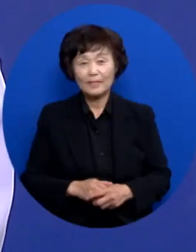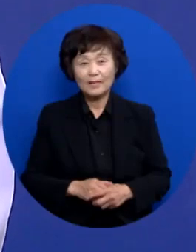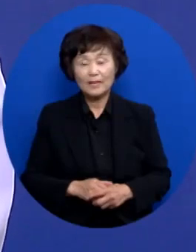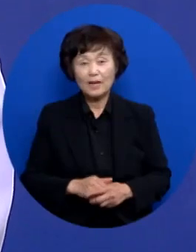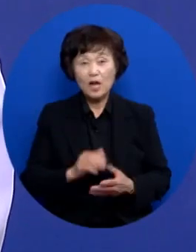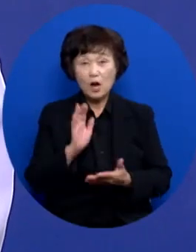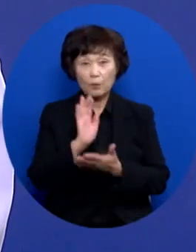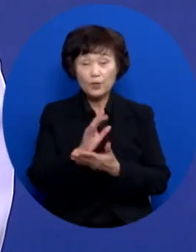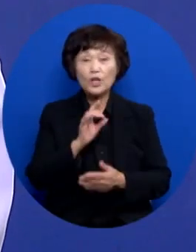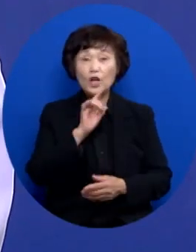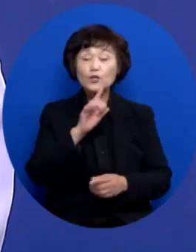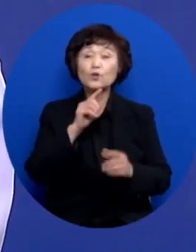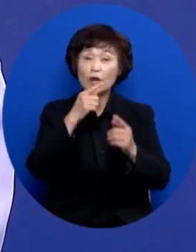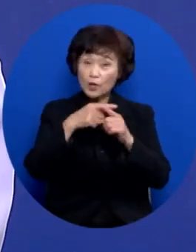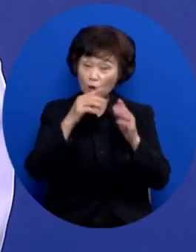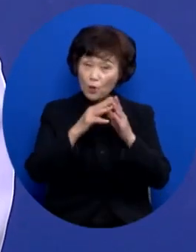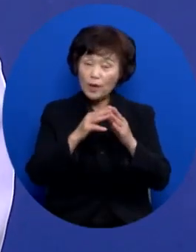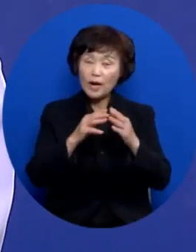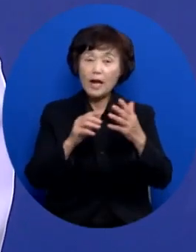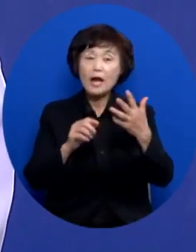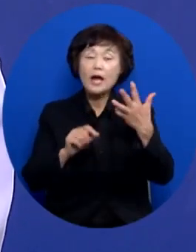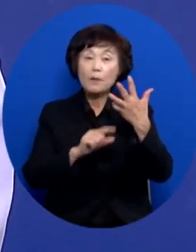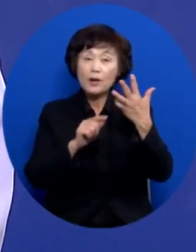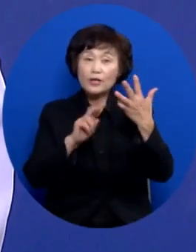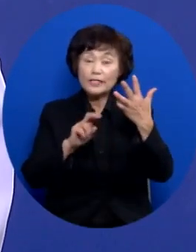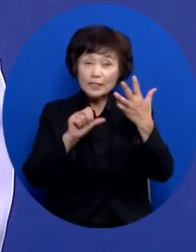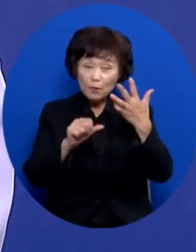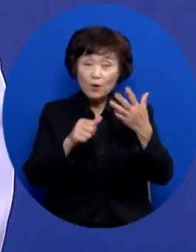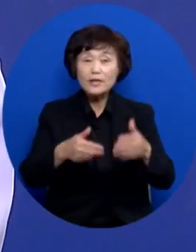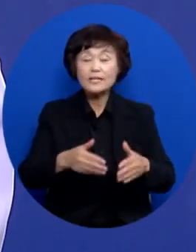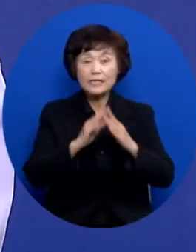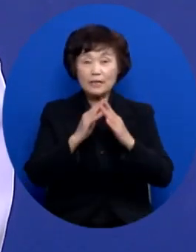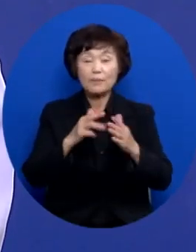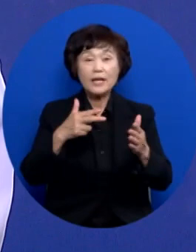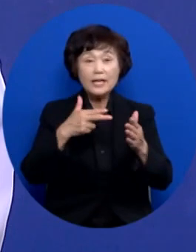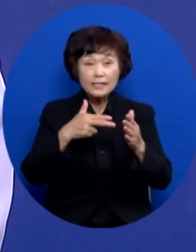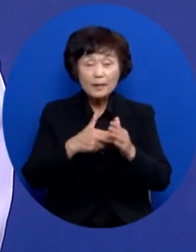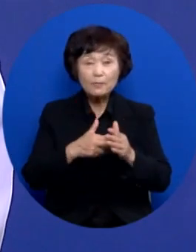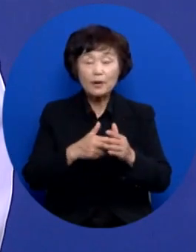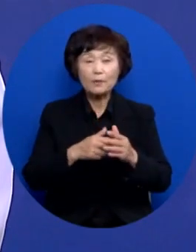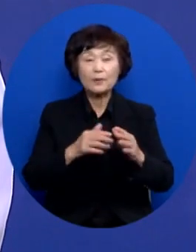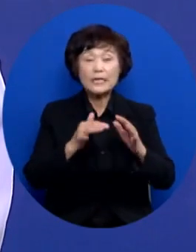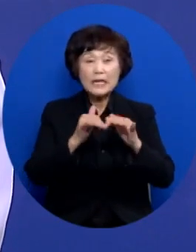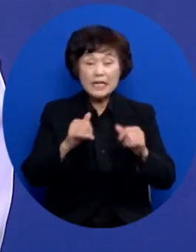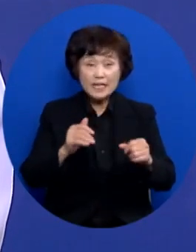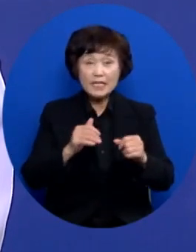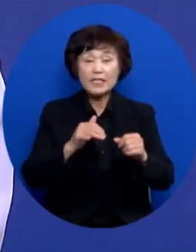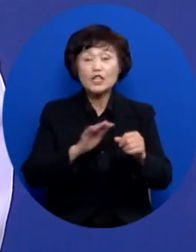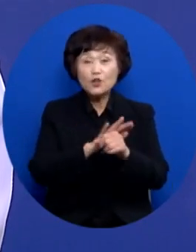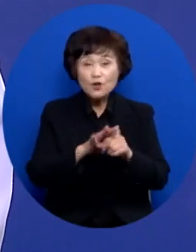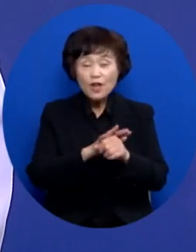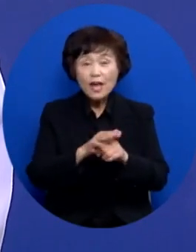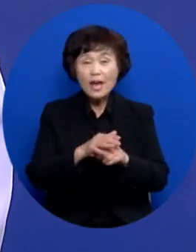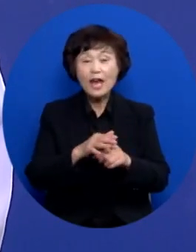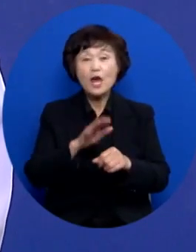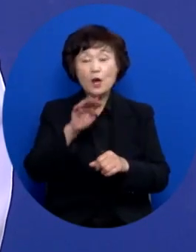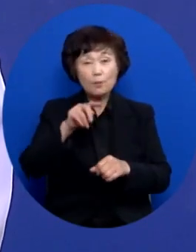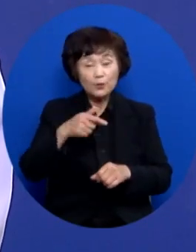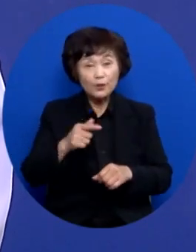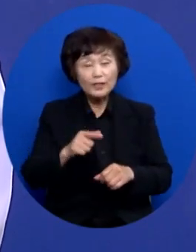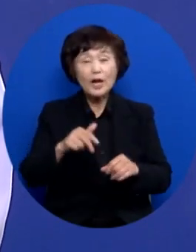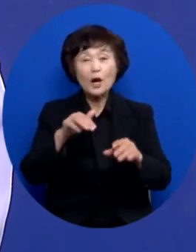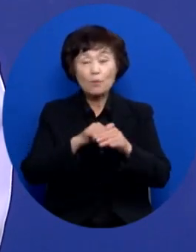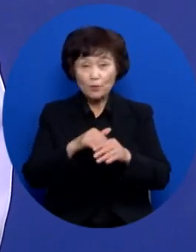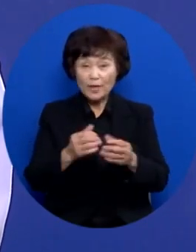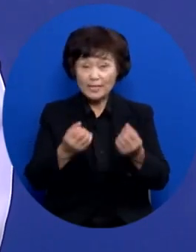분당 중앙교회가 지난 8월 25일 설립한 재단법인 인류의 실천 분중 문화재단이 2023년 제